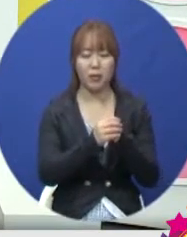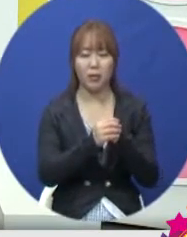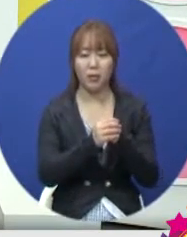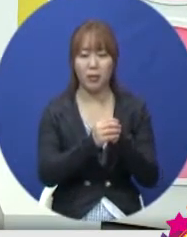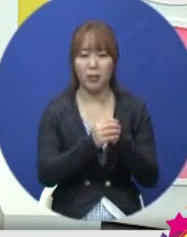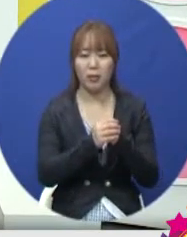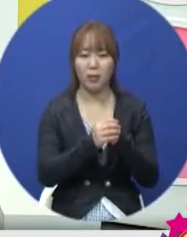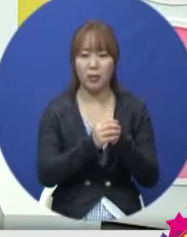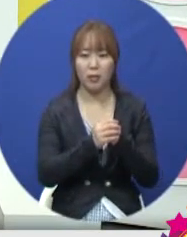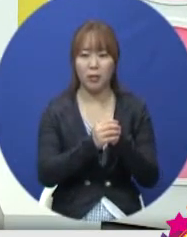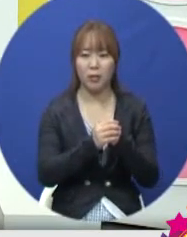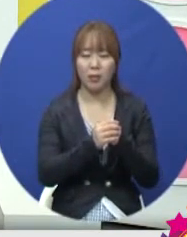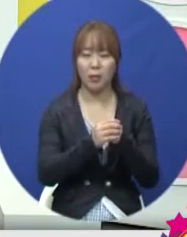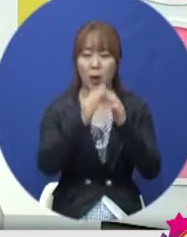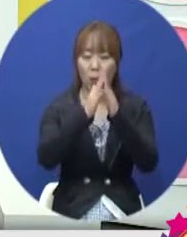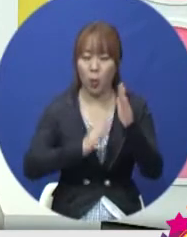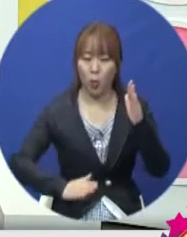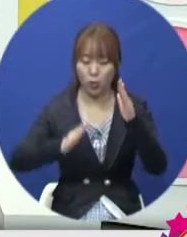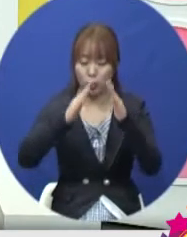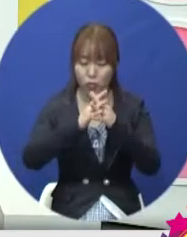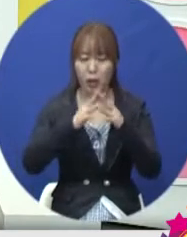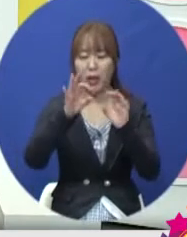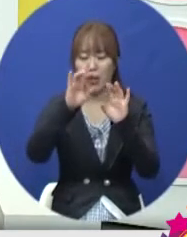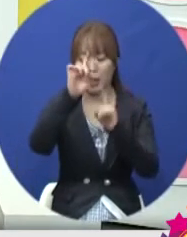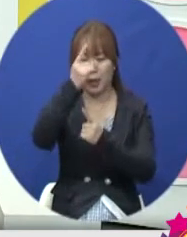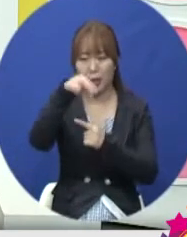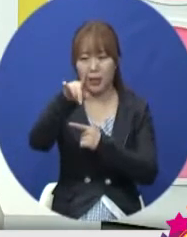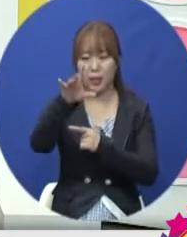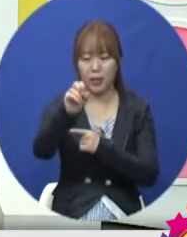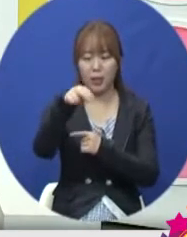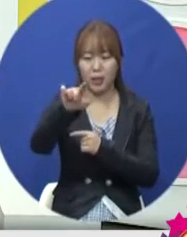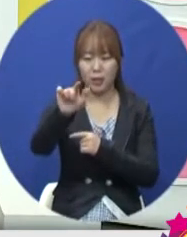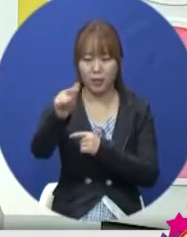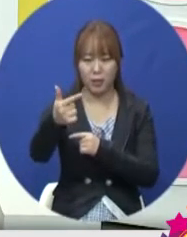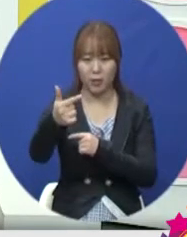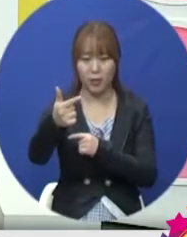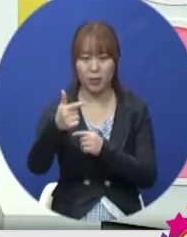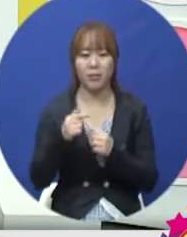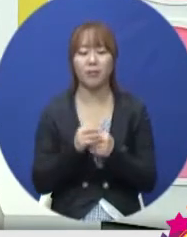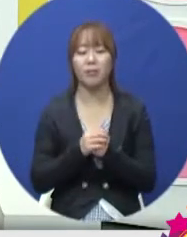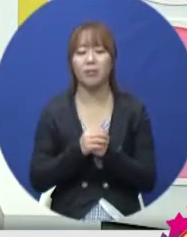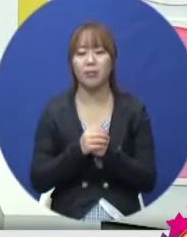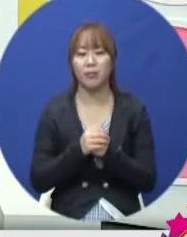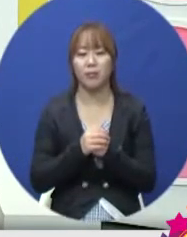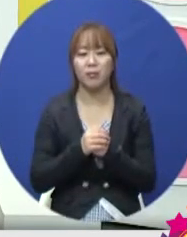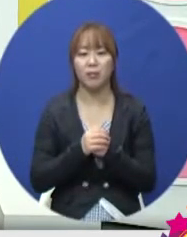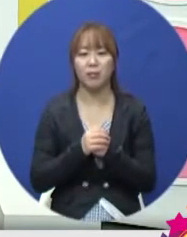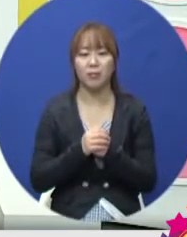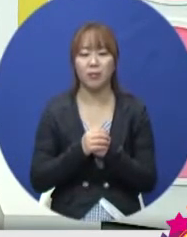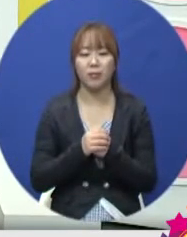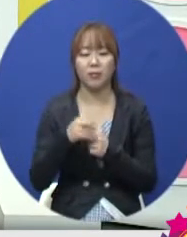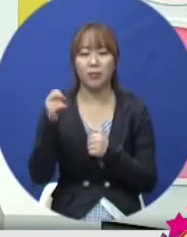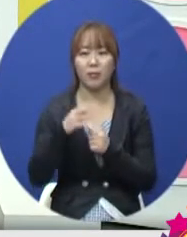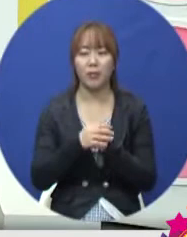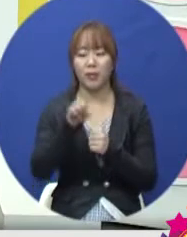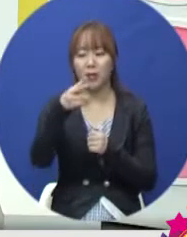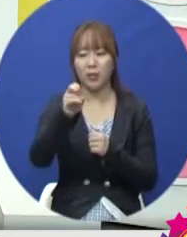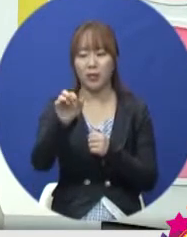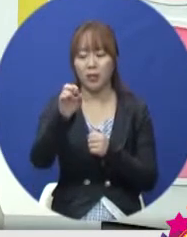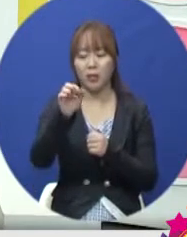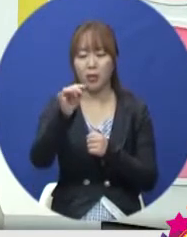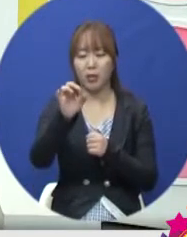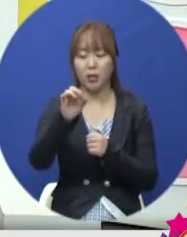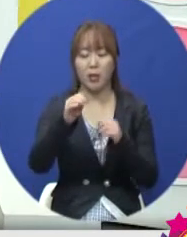김경태님. 공주의 이상선. 공주의 예. 이상선님. 예, 그 다음에 영암의,